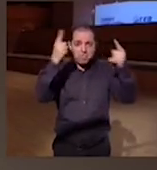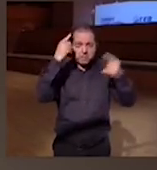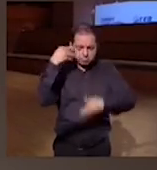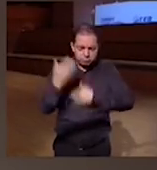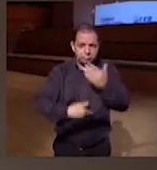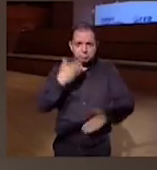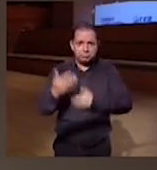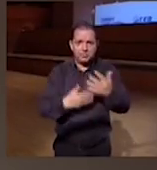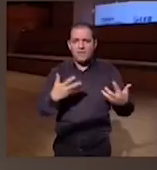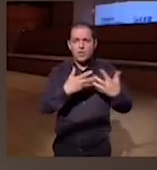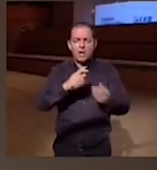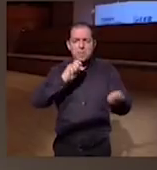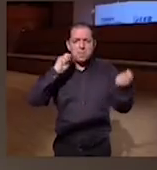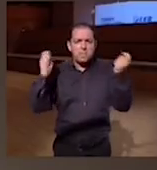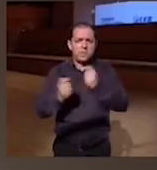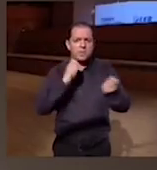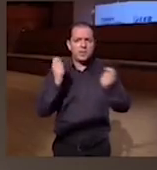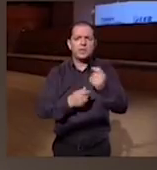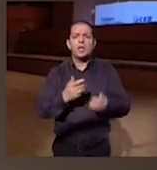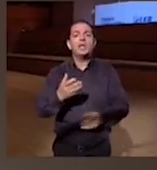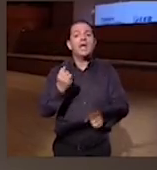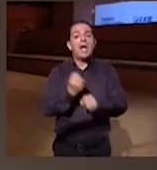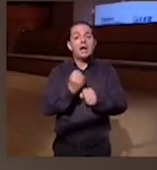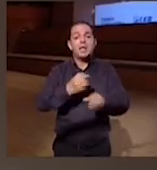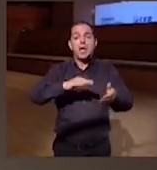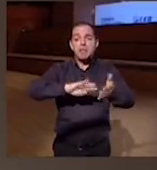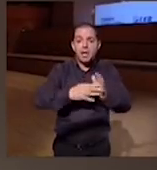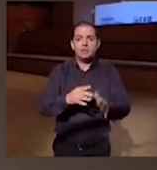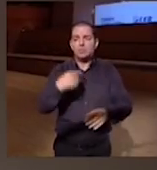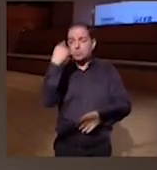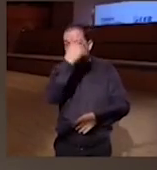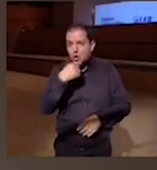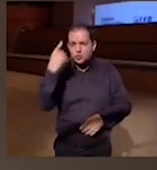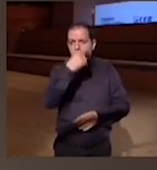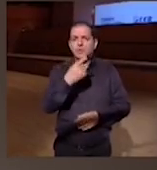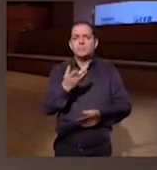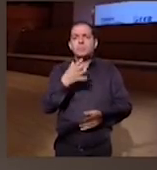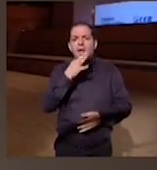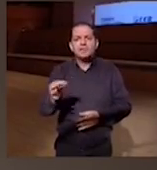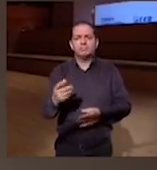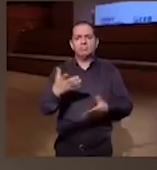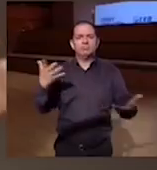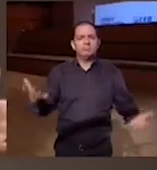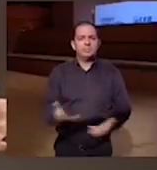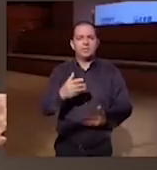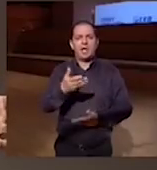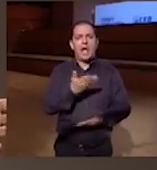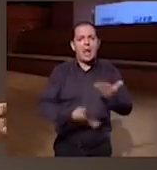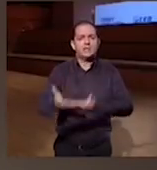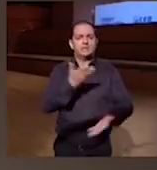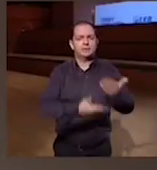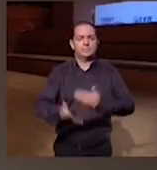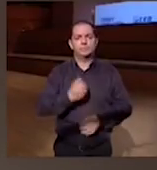για την βιομηχανία και το εργατικό δυναμικό που απασχολείται σε αυτή. Σε κάθε